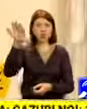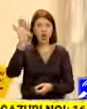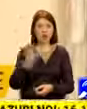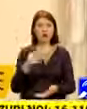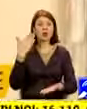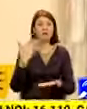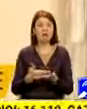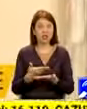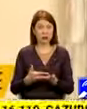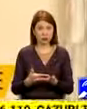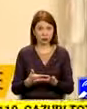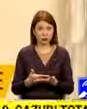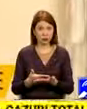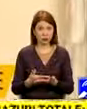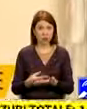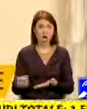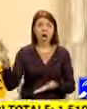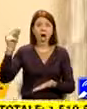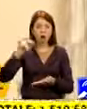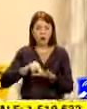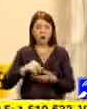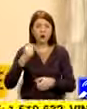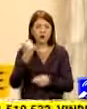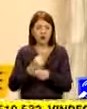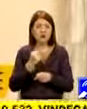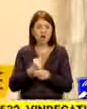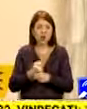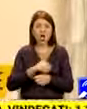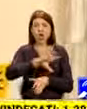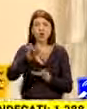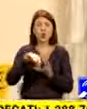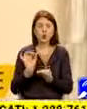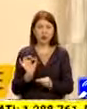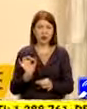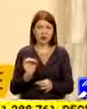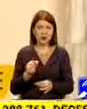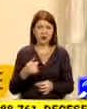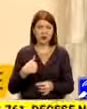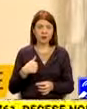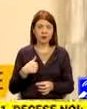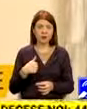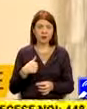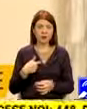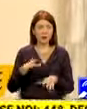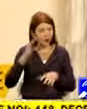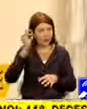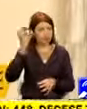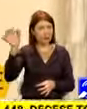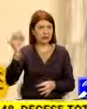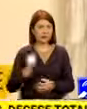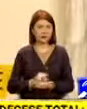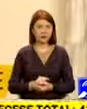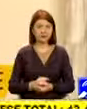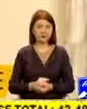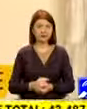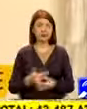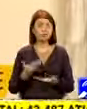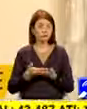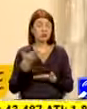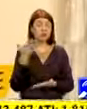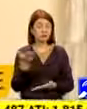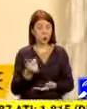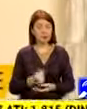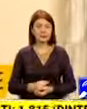pentru a pune în practică soluțiile pe care le-am gândit. În acest